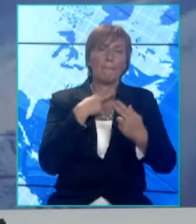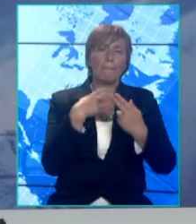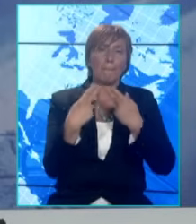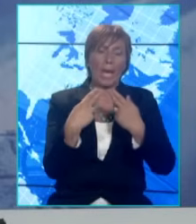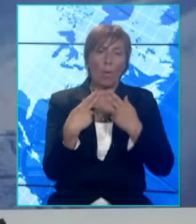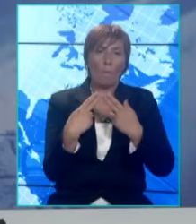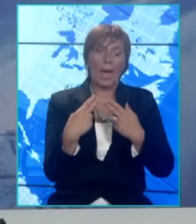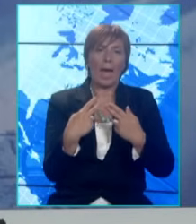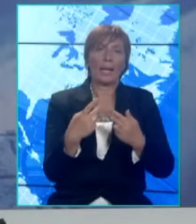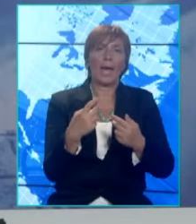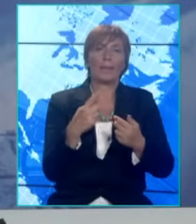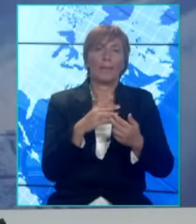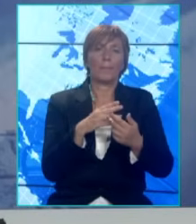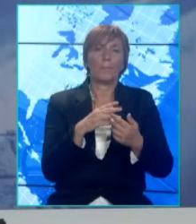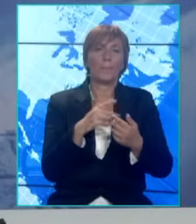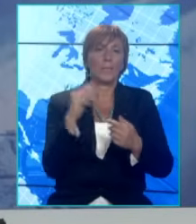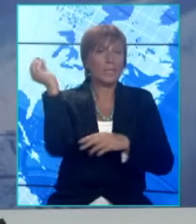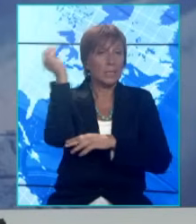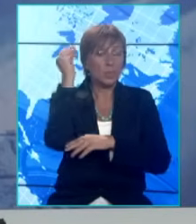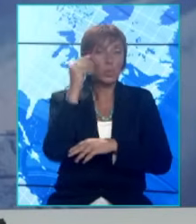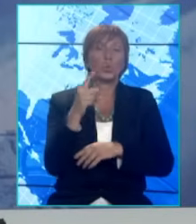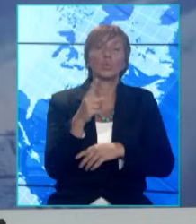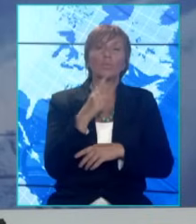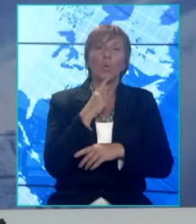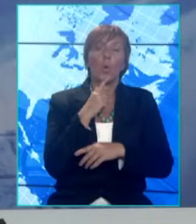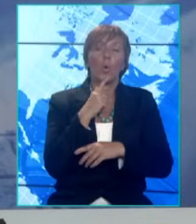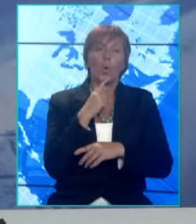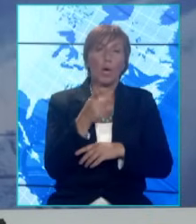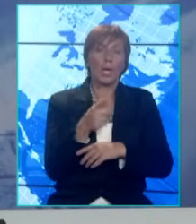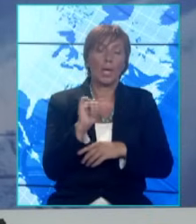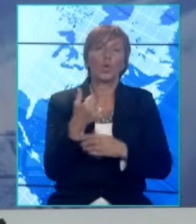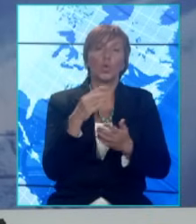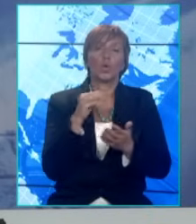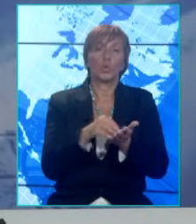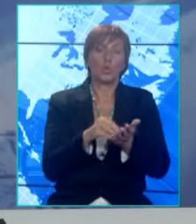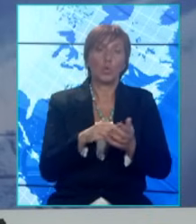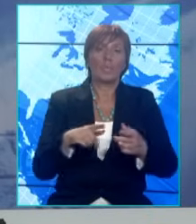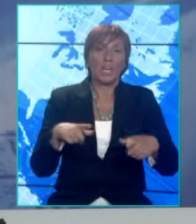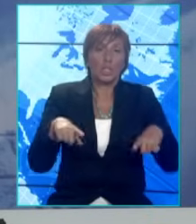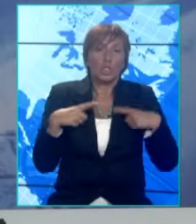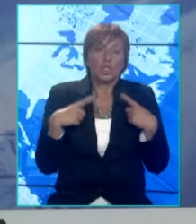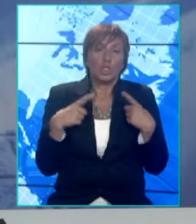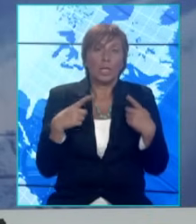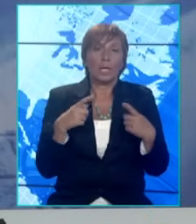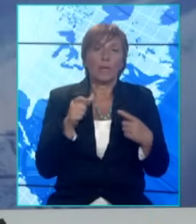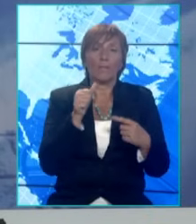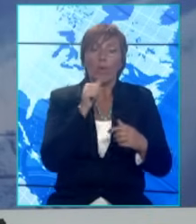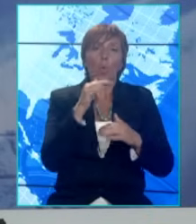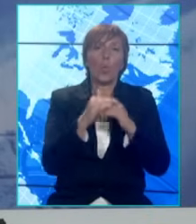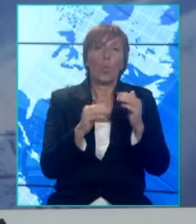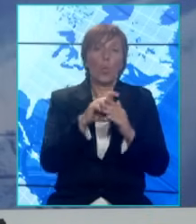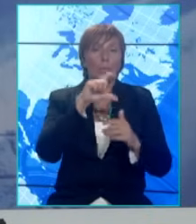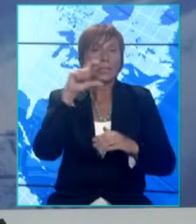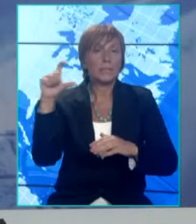pregovaranja, neko ko ima iskustvo koje je još uvijek živo u